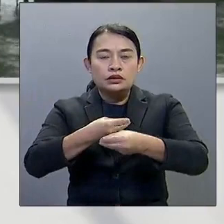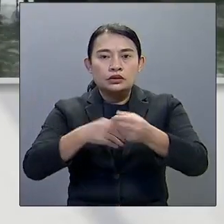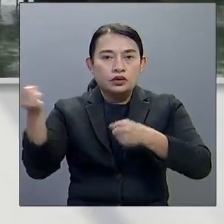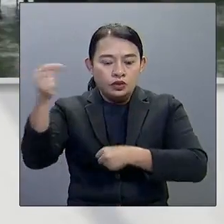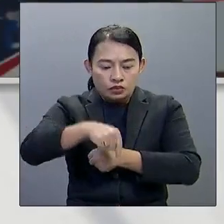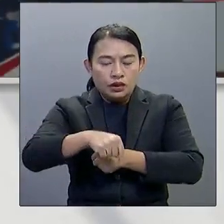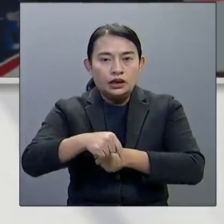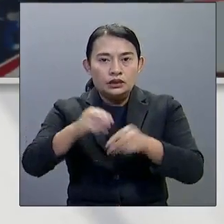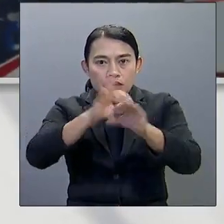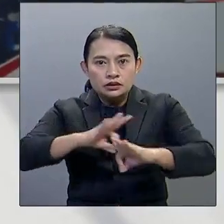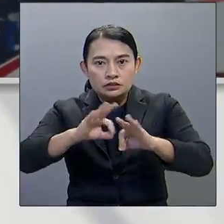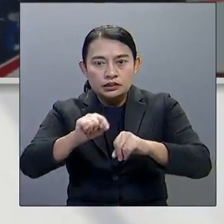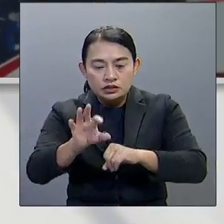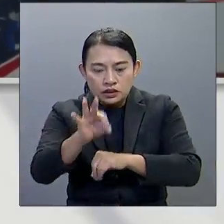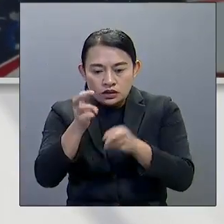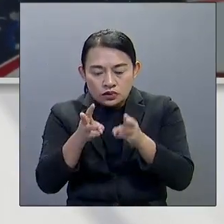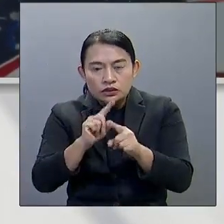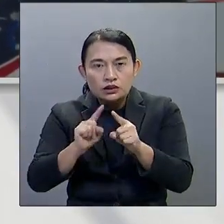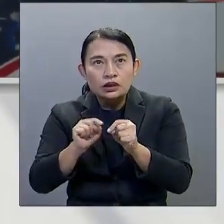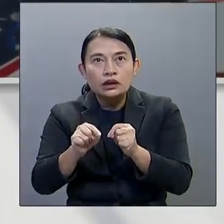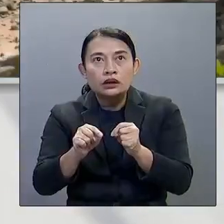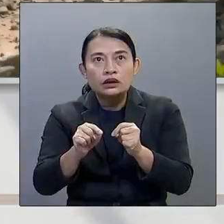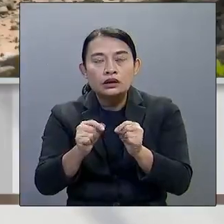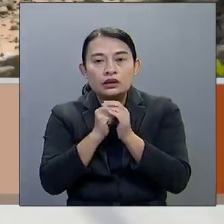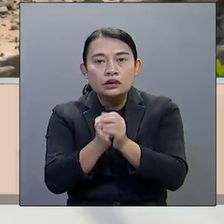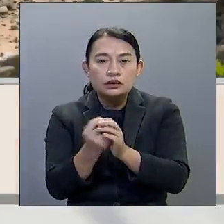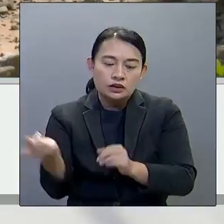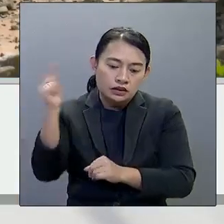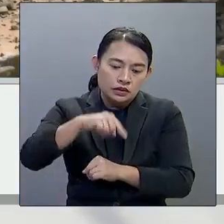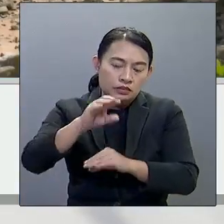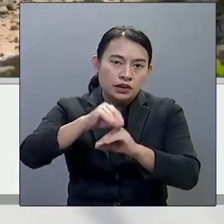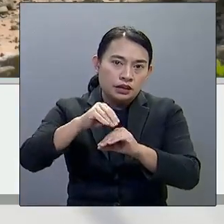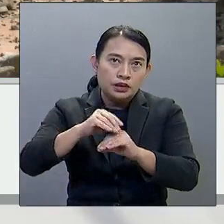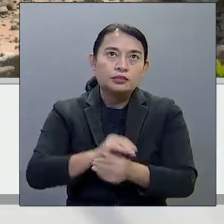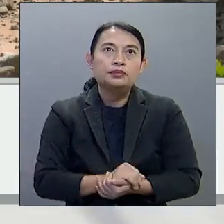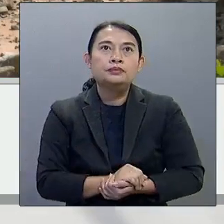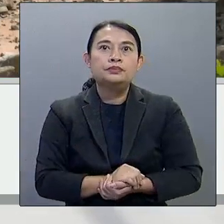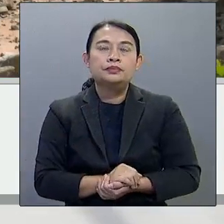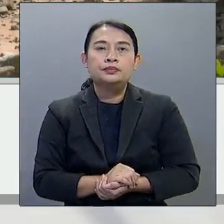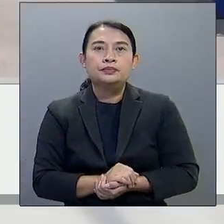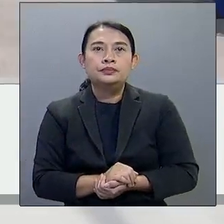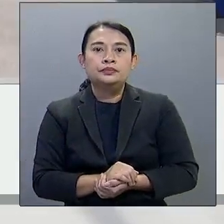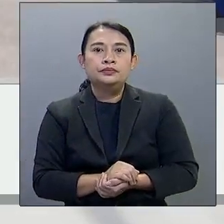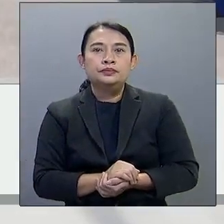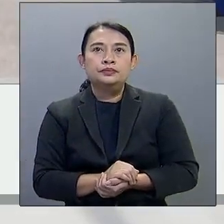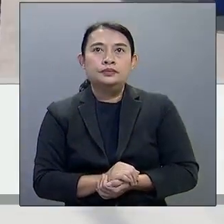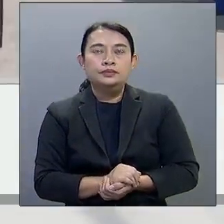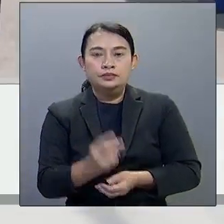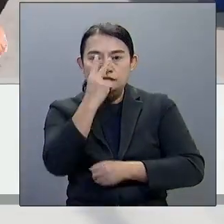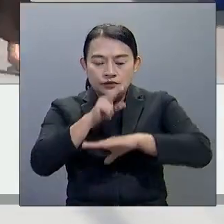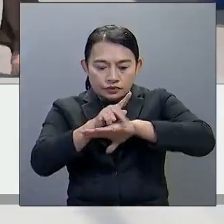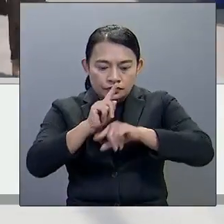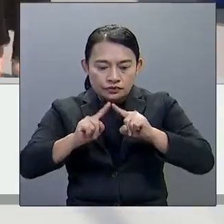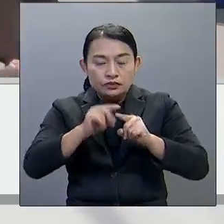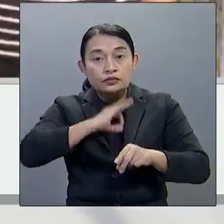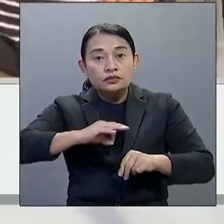ลือกปฏิบัติเนี่ยเป็นสิ่งที่เชื่อว่าจะดึงดูดนักท่องเที่ยวจากจีนให้เพิ่มมากขึ้นนะคะแม้ว่าถ้าเราไปฟังเสียงจากในโลกออนไลน์เนี่ยก็กังว